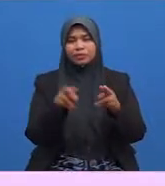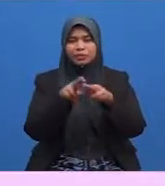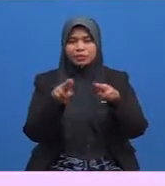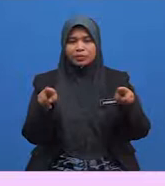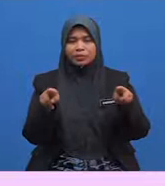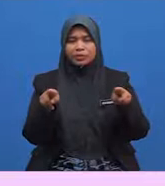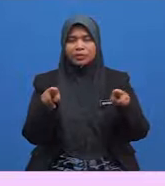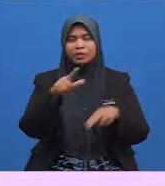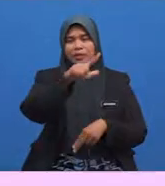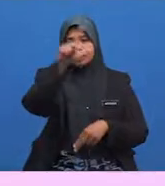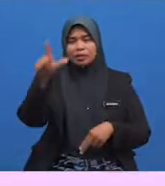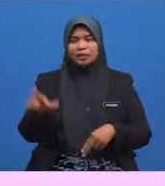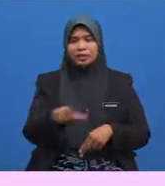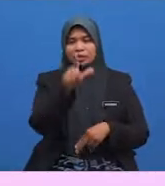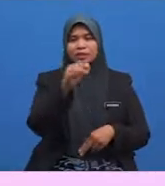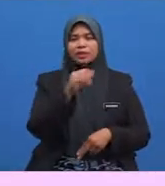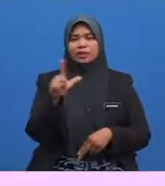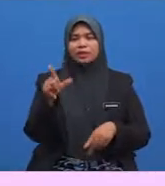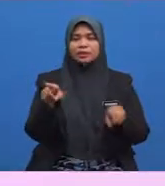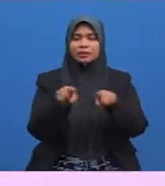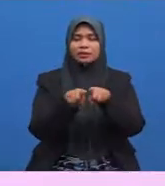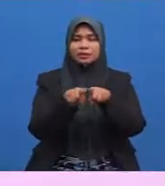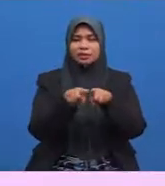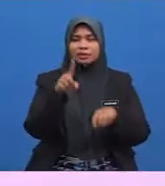ukuran lilitan ialah sama dengan